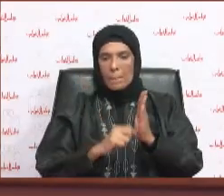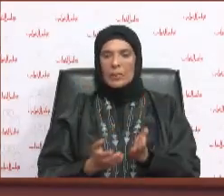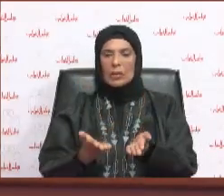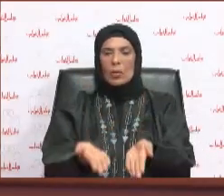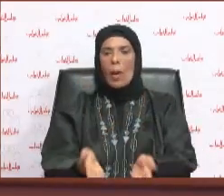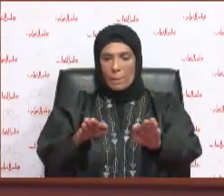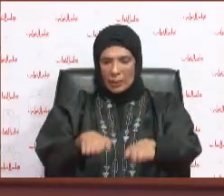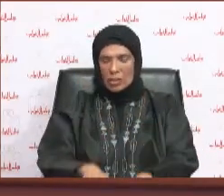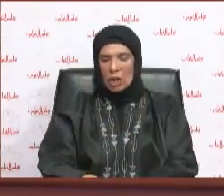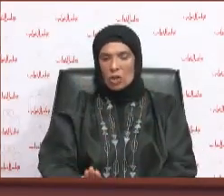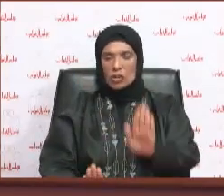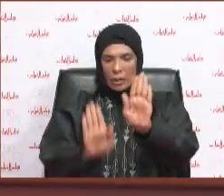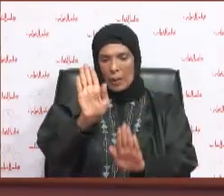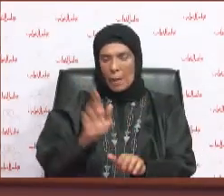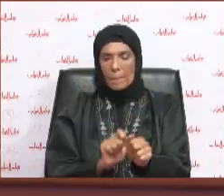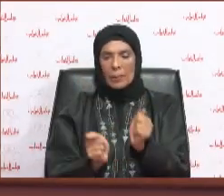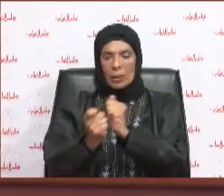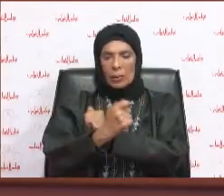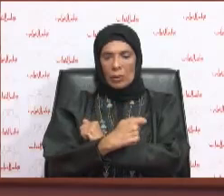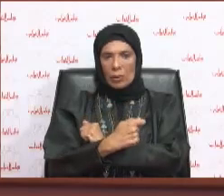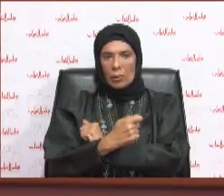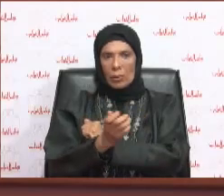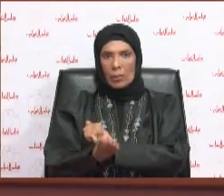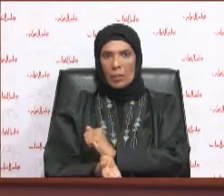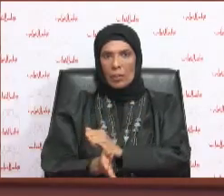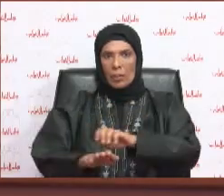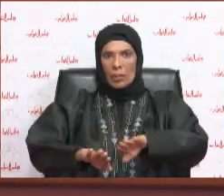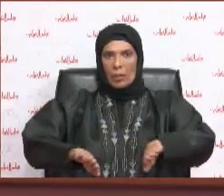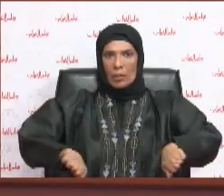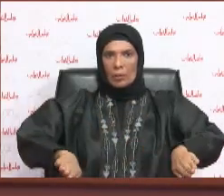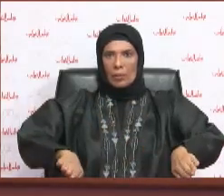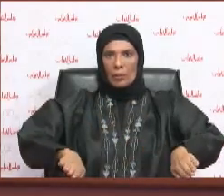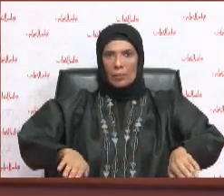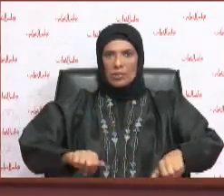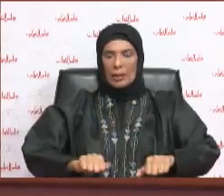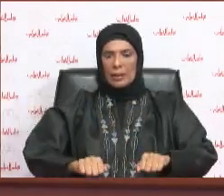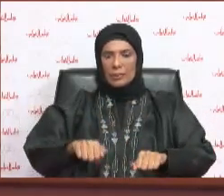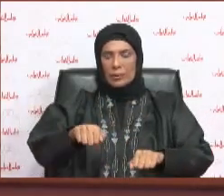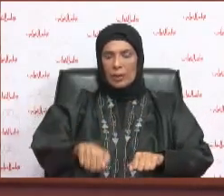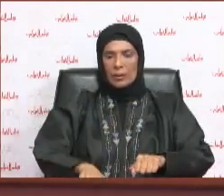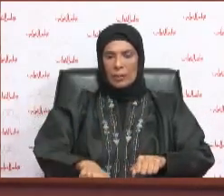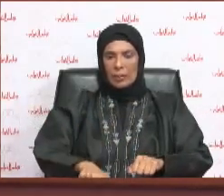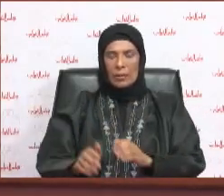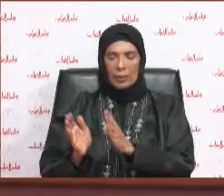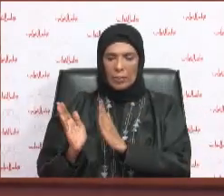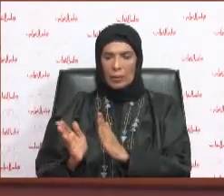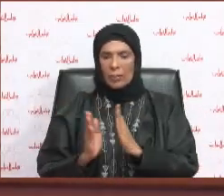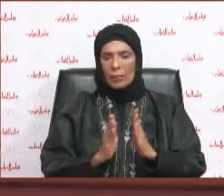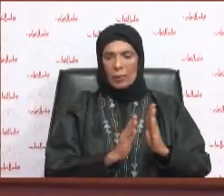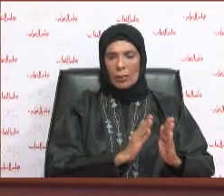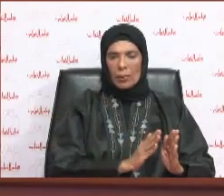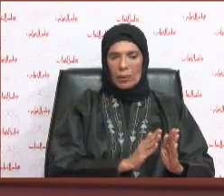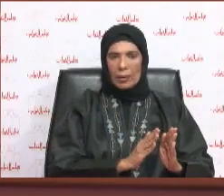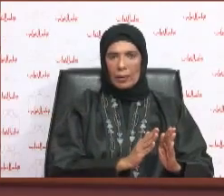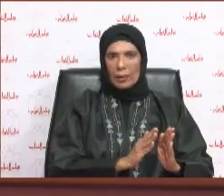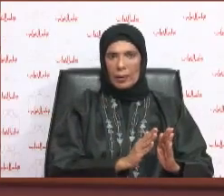من مجلس النواب بتعديل بعض أحكام المرسوم بقانون رقم 20 لسنة 2002 بشأن تنظيم صيد